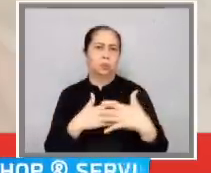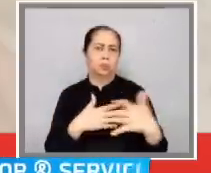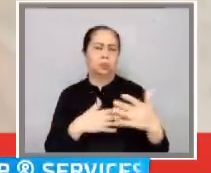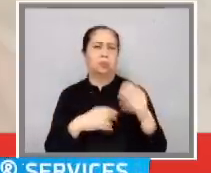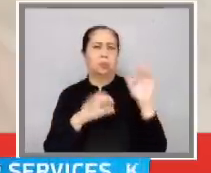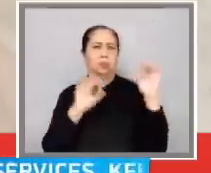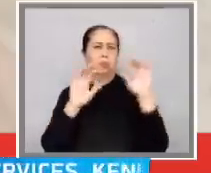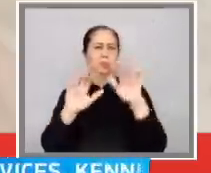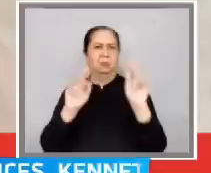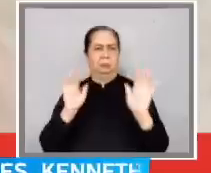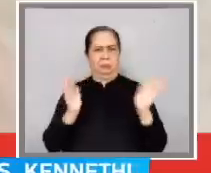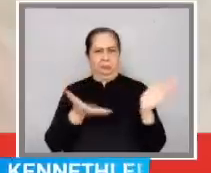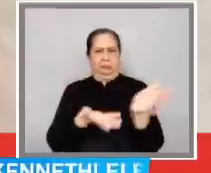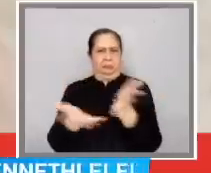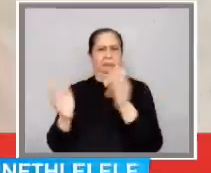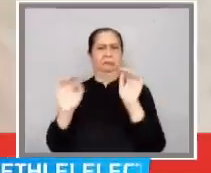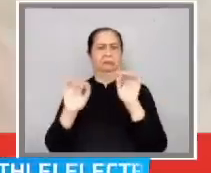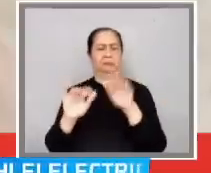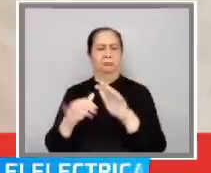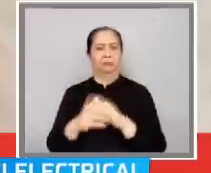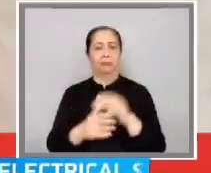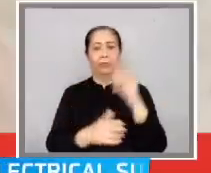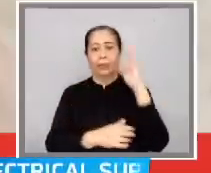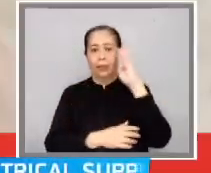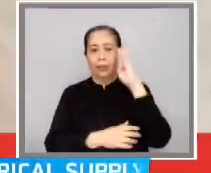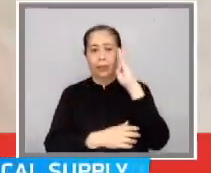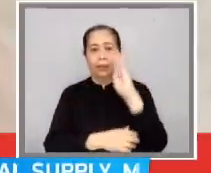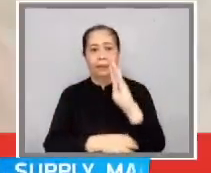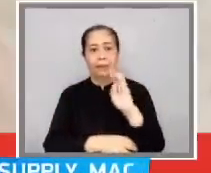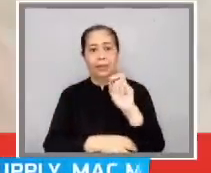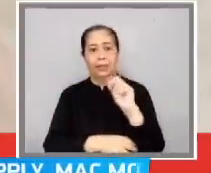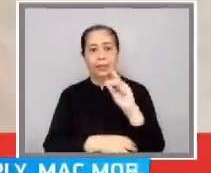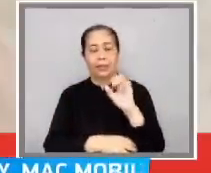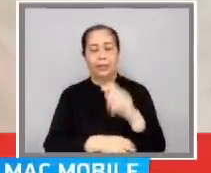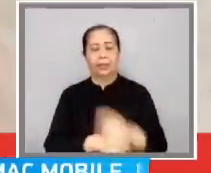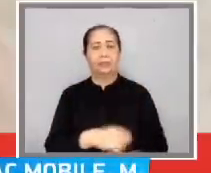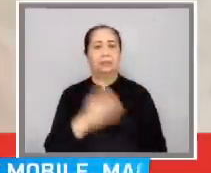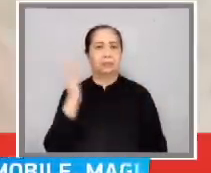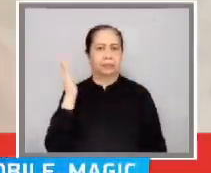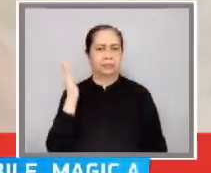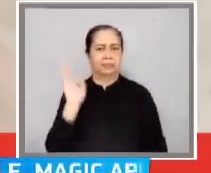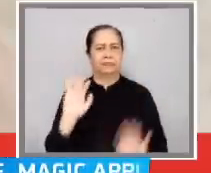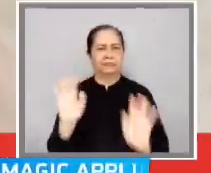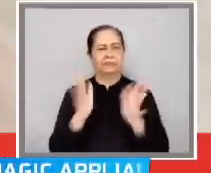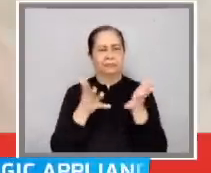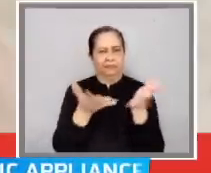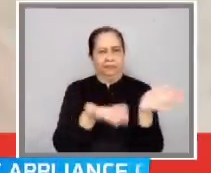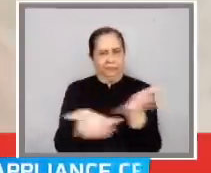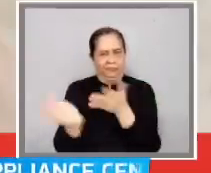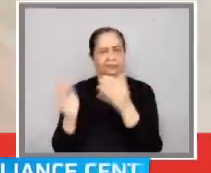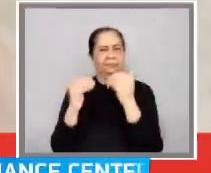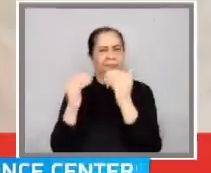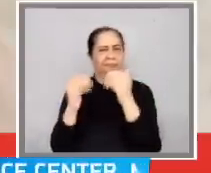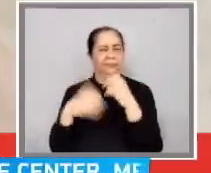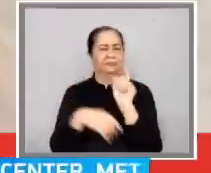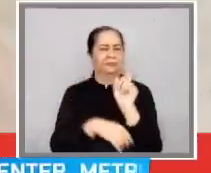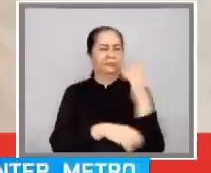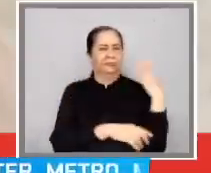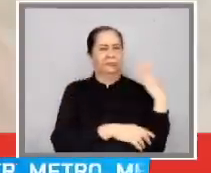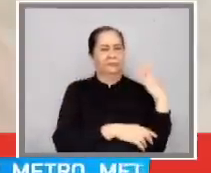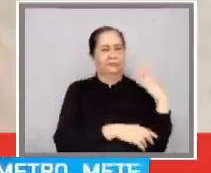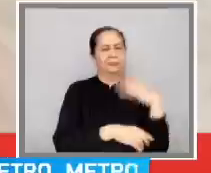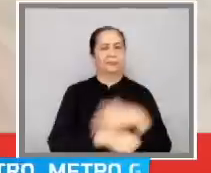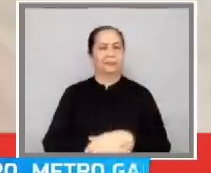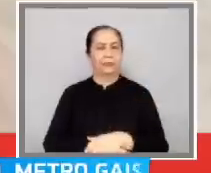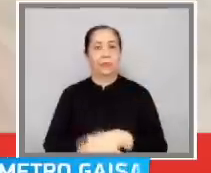tao. Si Benedict Florage Domingo, hindi rin muna makikisabay sa pagpaparehistro ngayong araw. Hirap